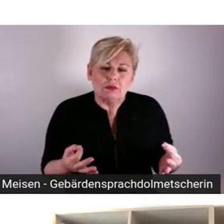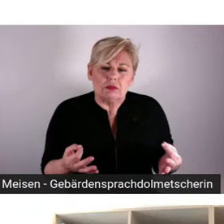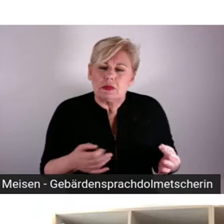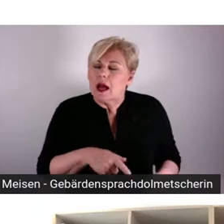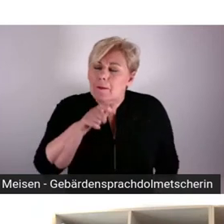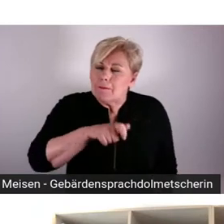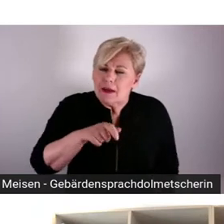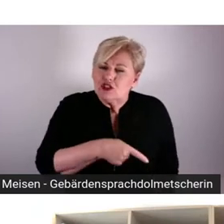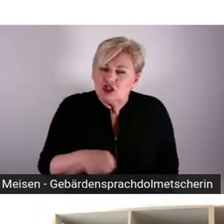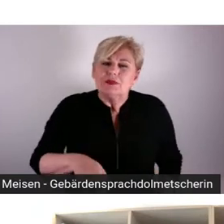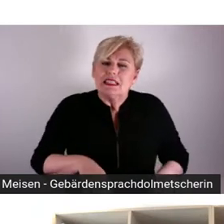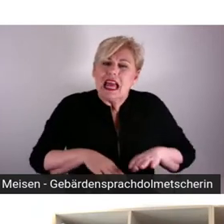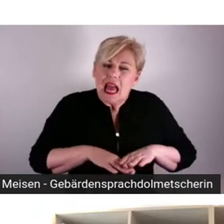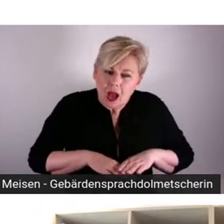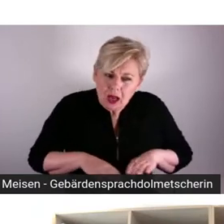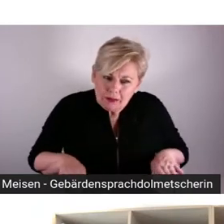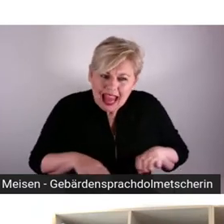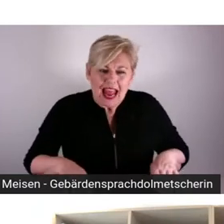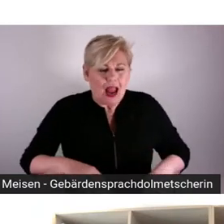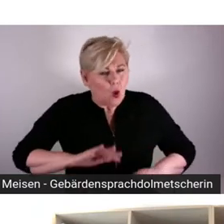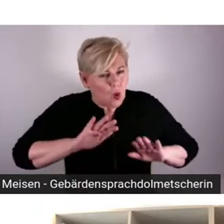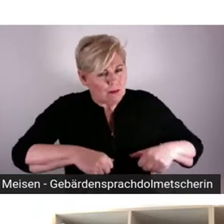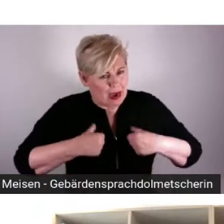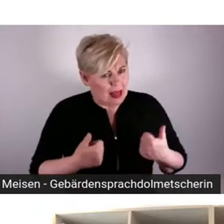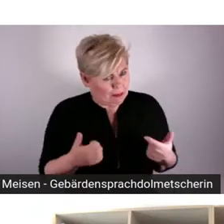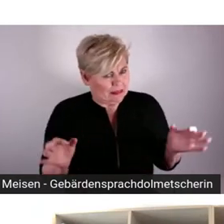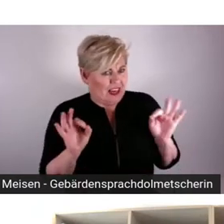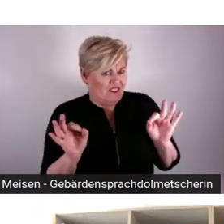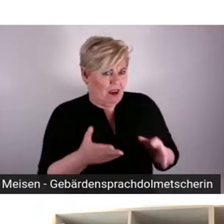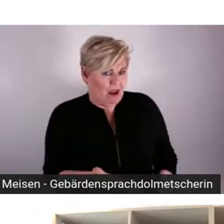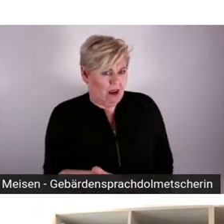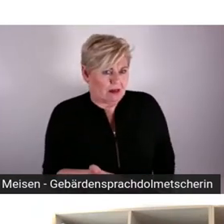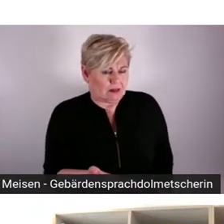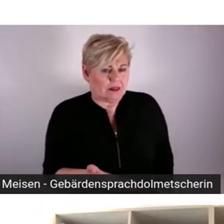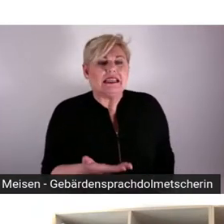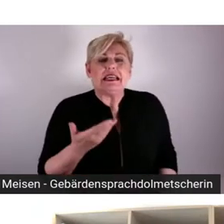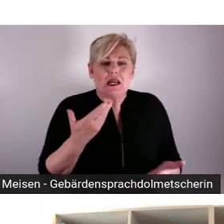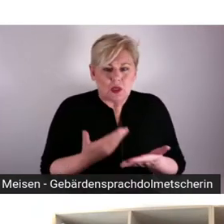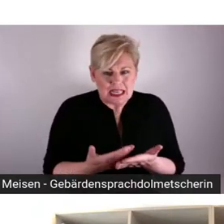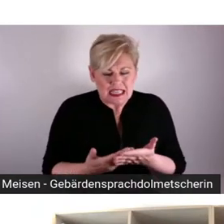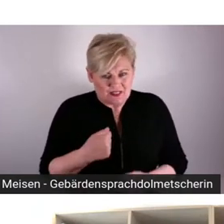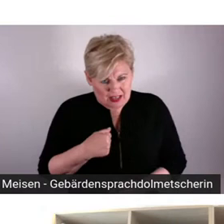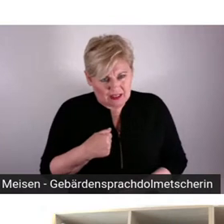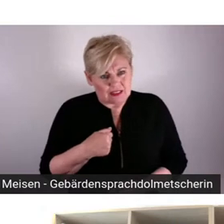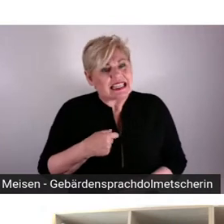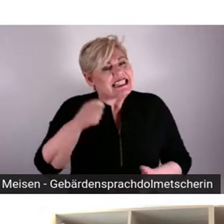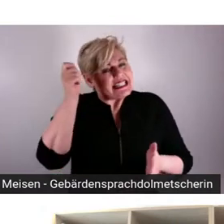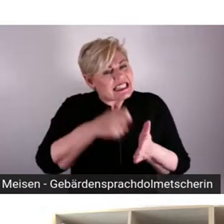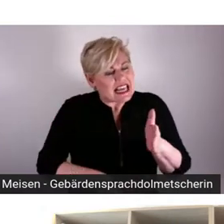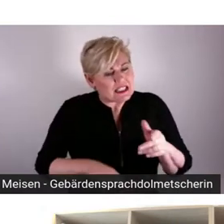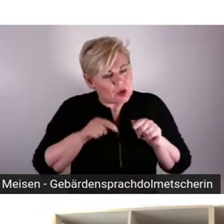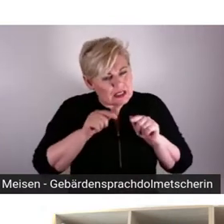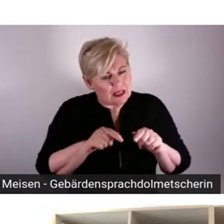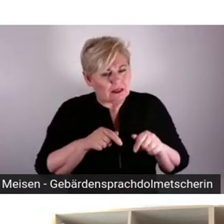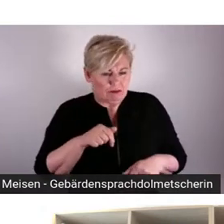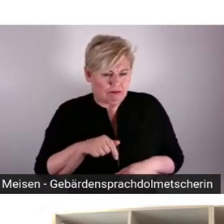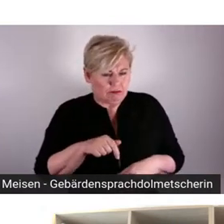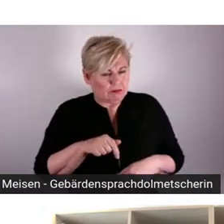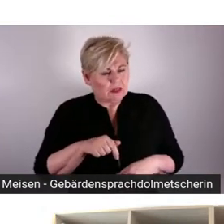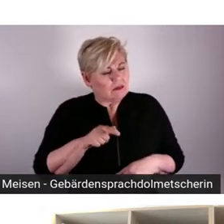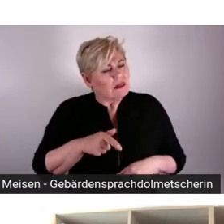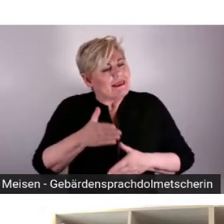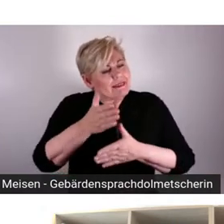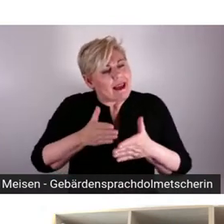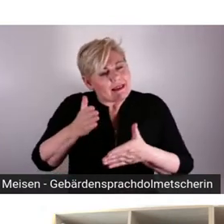in ihrer Existenz gefährdet werden. Und deswegen sagen wir, diese Sanktionierung, die ja, das, die Praxis ist ja in Teilen auch